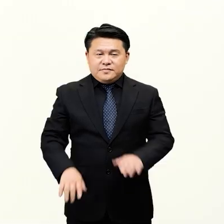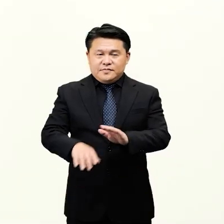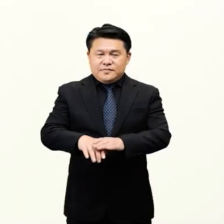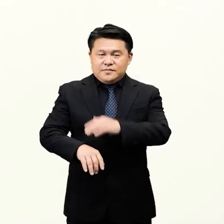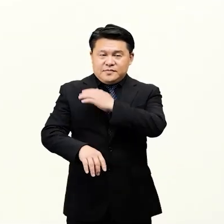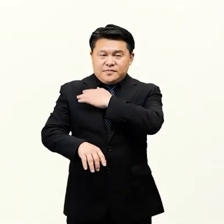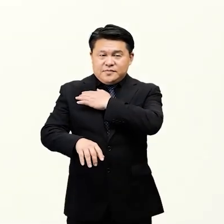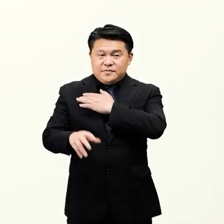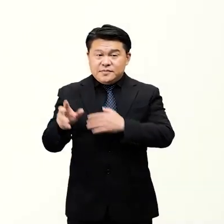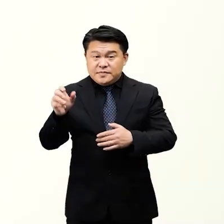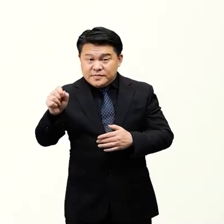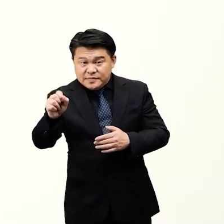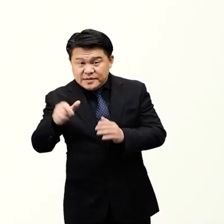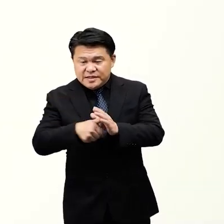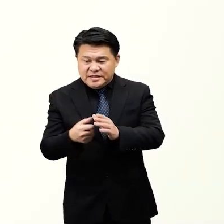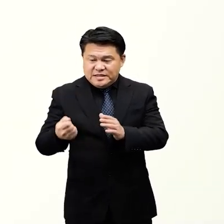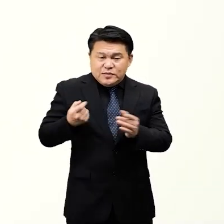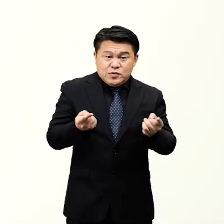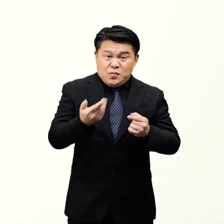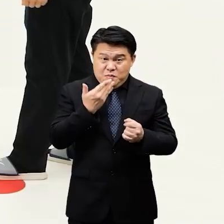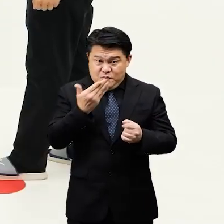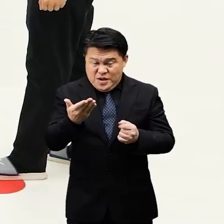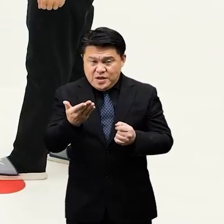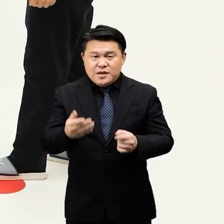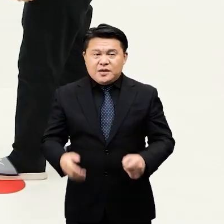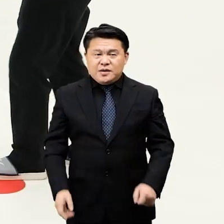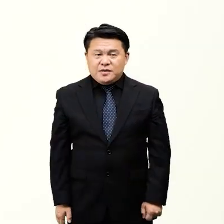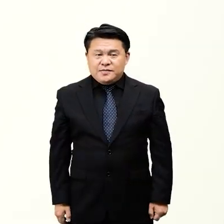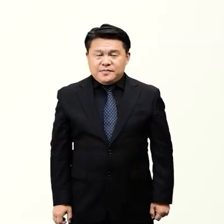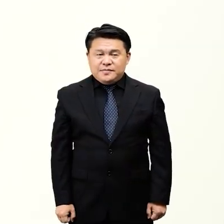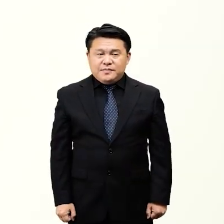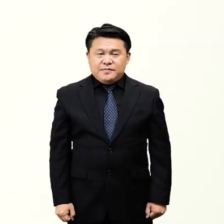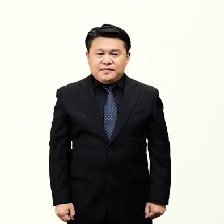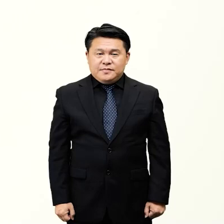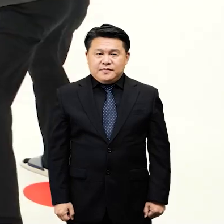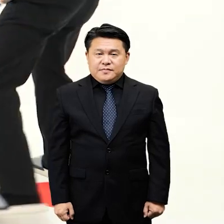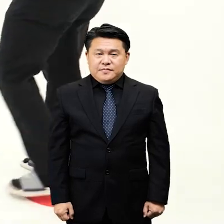손과 어깨를 잡을 때 힘 조절을 할 수 있도록 합니다.